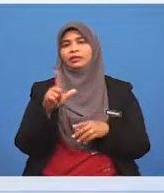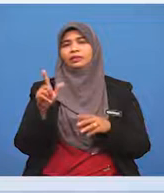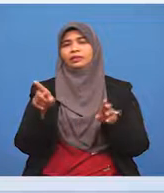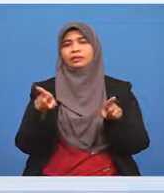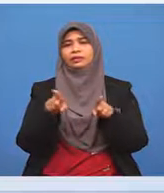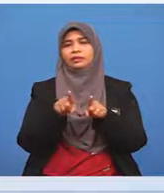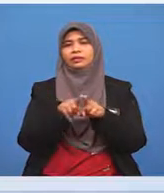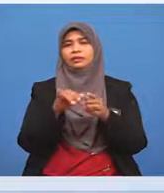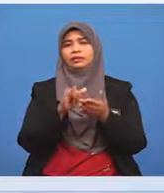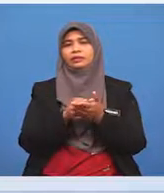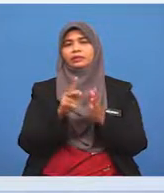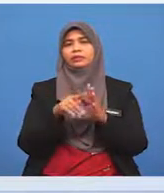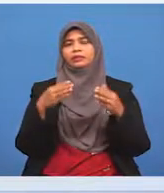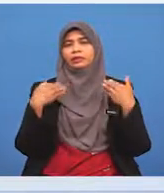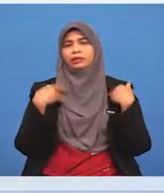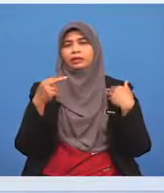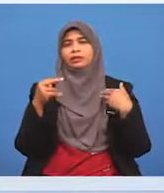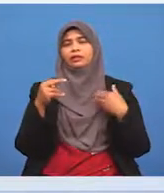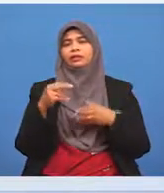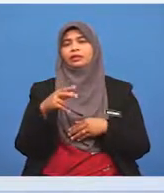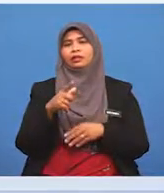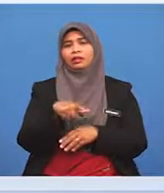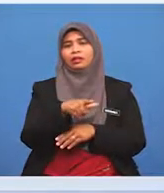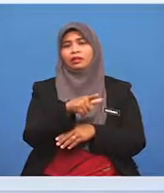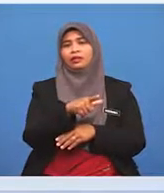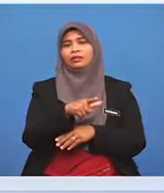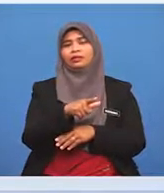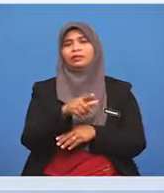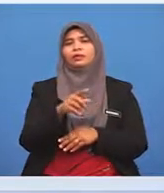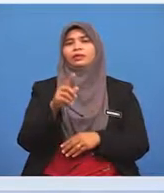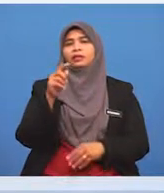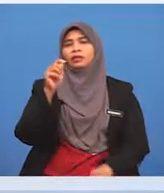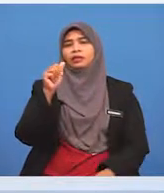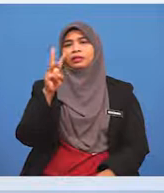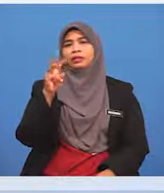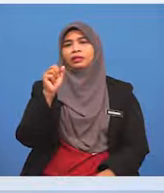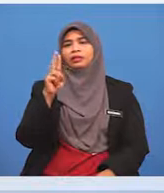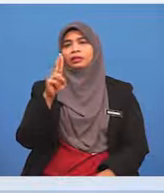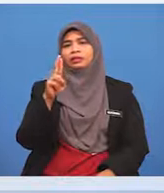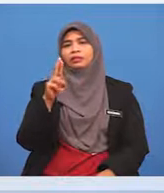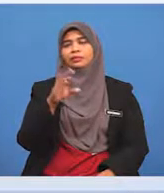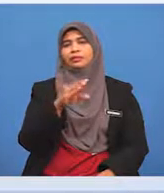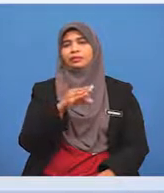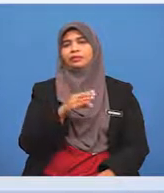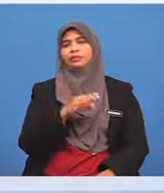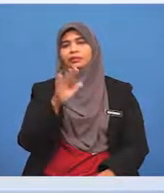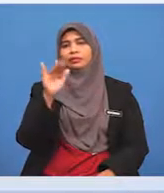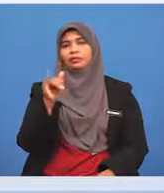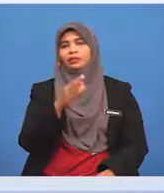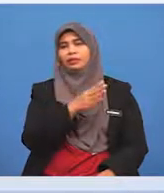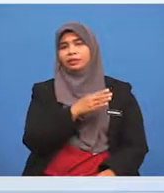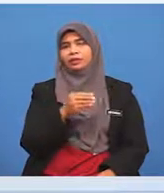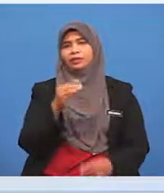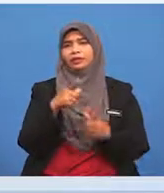dan sedap diminum. Dan yang lain masin lagi pahit. Dan dari tiap-tiap